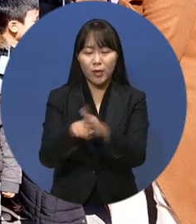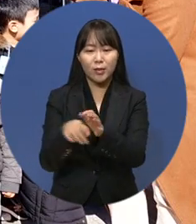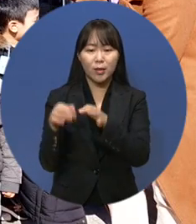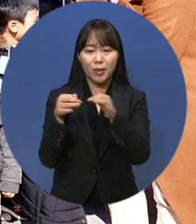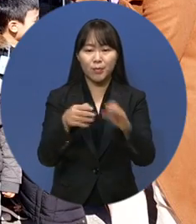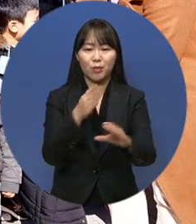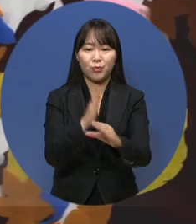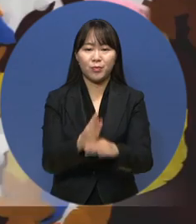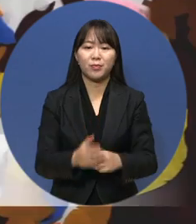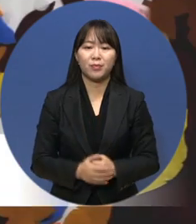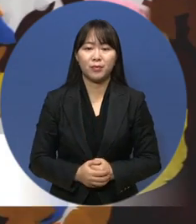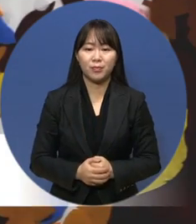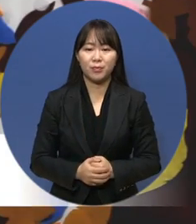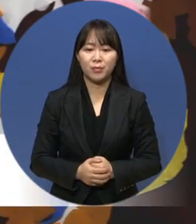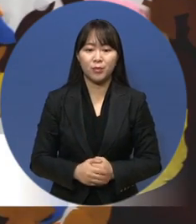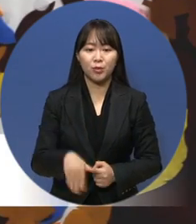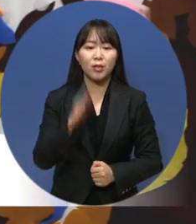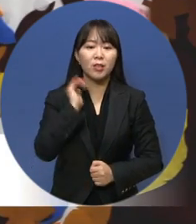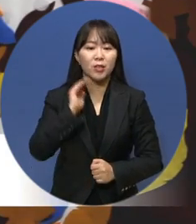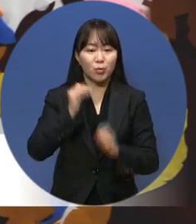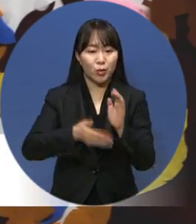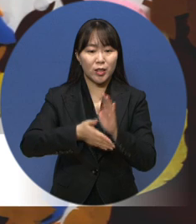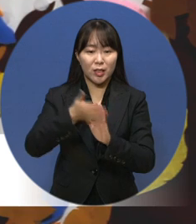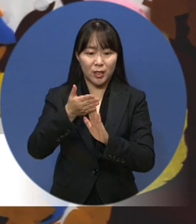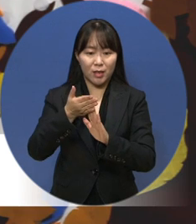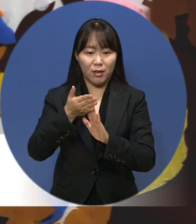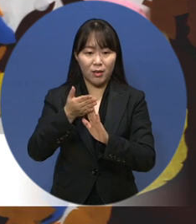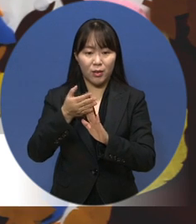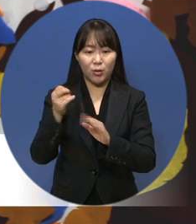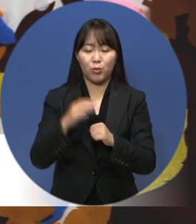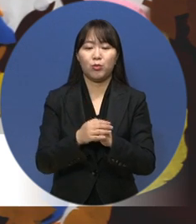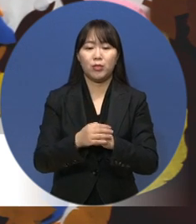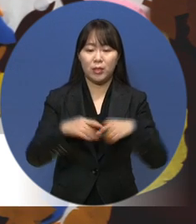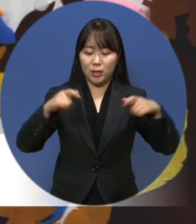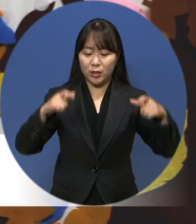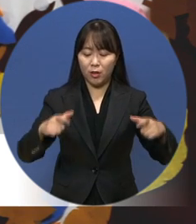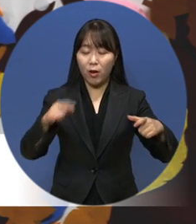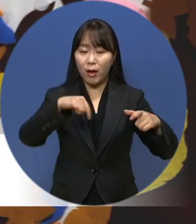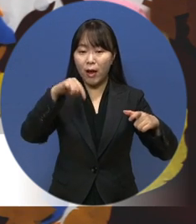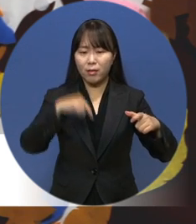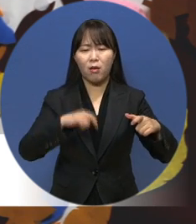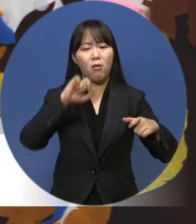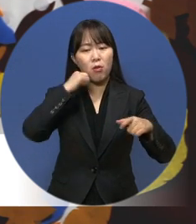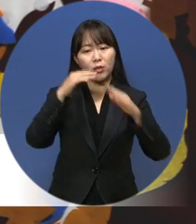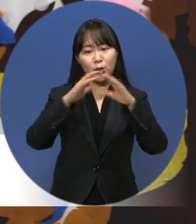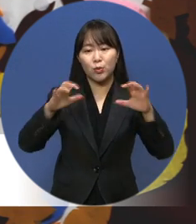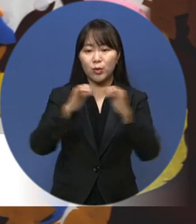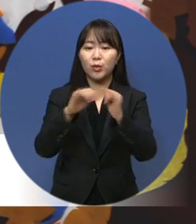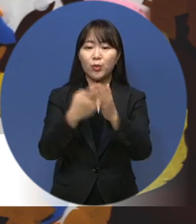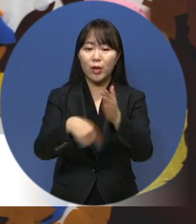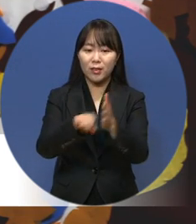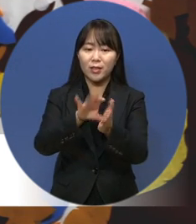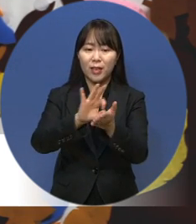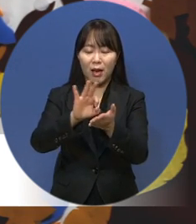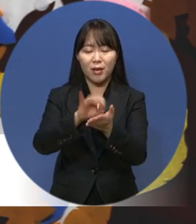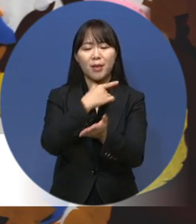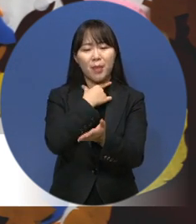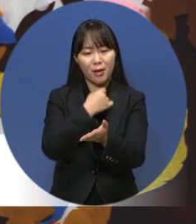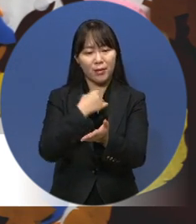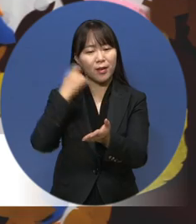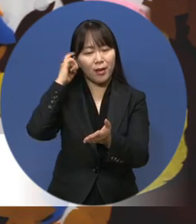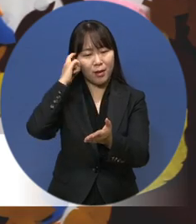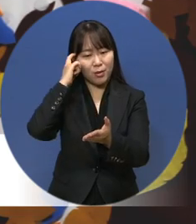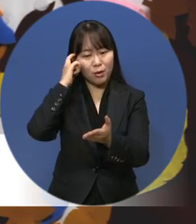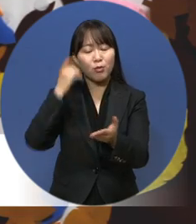기부하고 있습니다. 저희 의정부시 저는 저희 이 지역에 어려운 이웃들을 위해서 쓰여지면 좋을 것